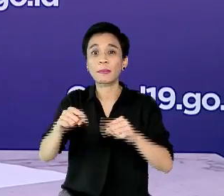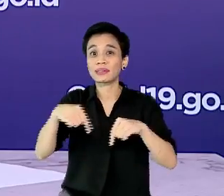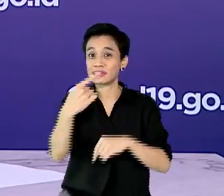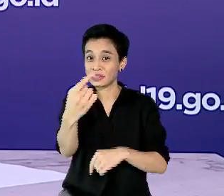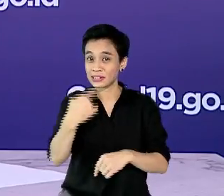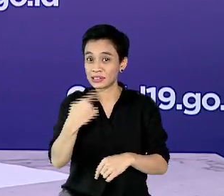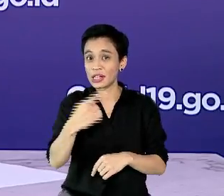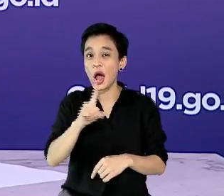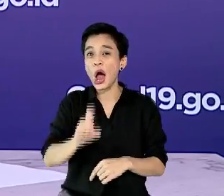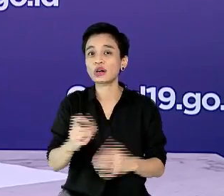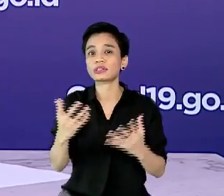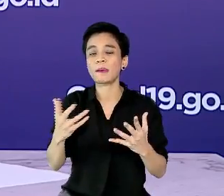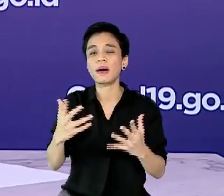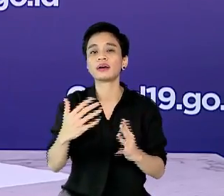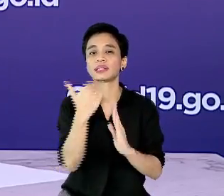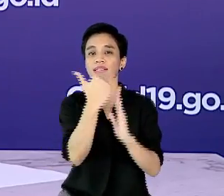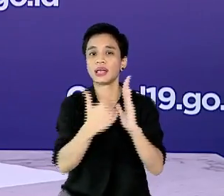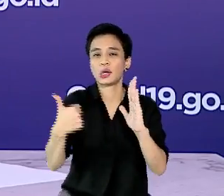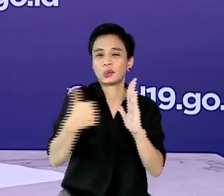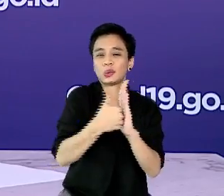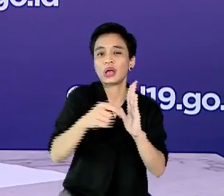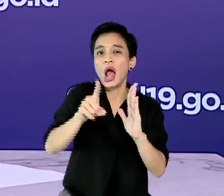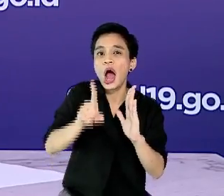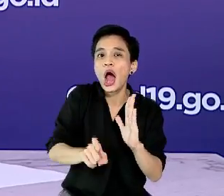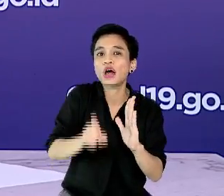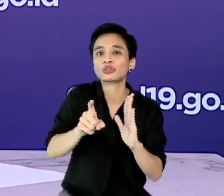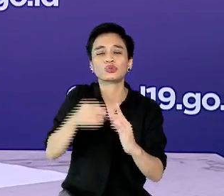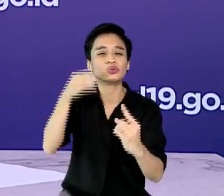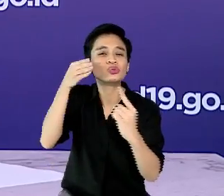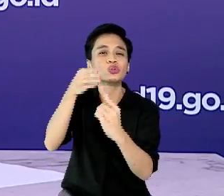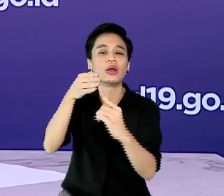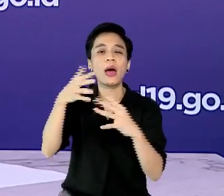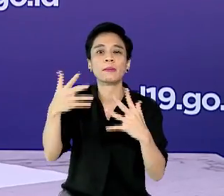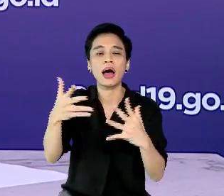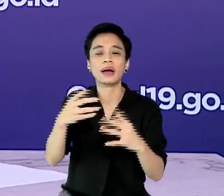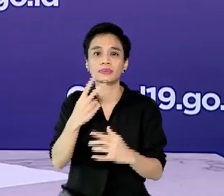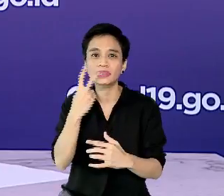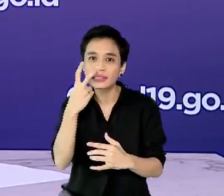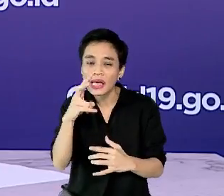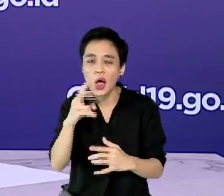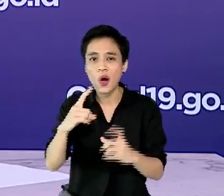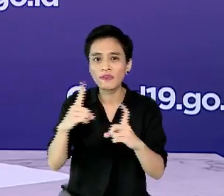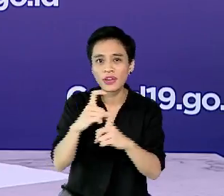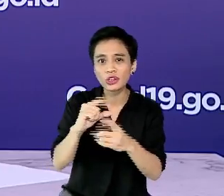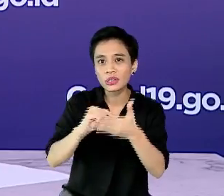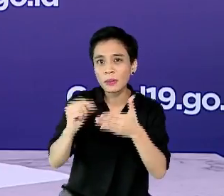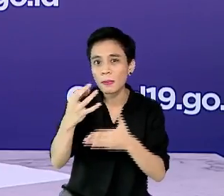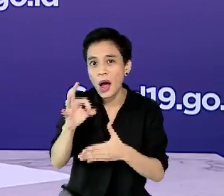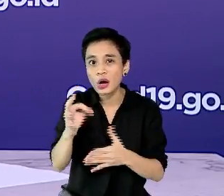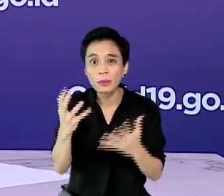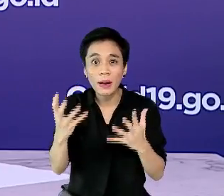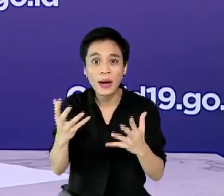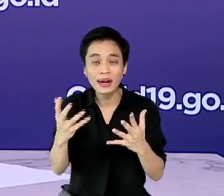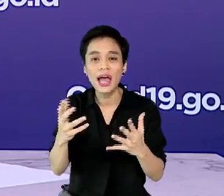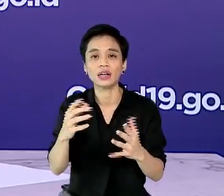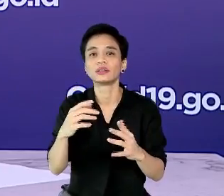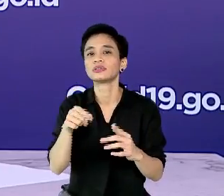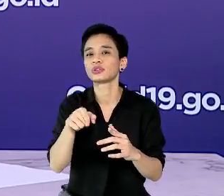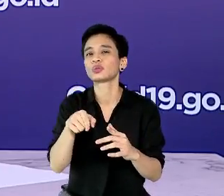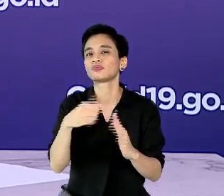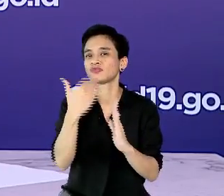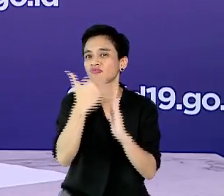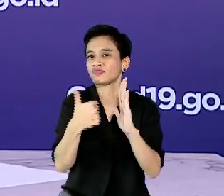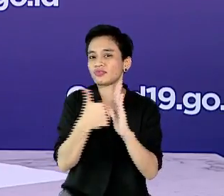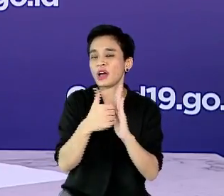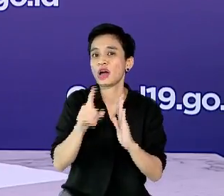protokol sebaik-baiknya untuk meminimalisir terpapar dengan varian-varian tersebut, dan bagi yang sakit dan